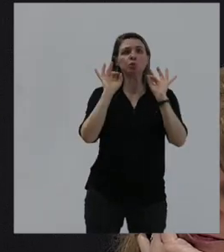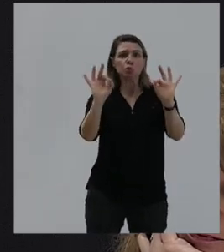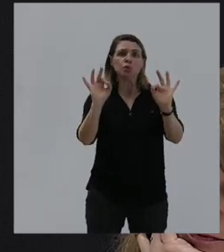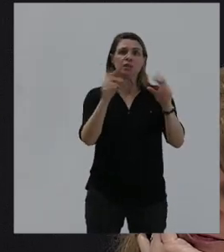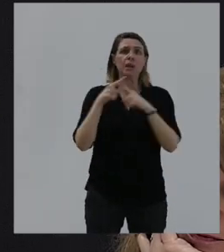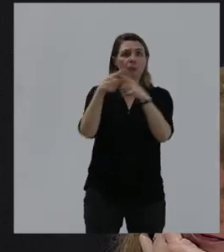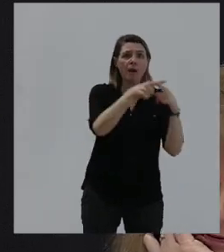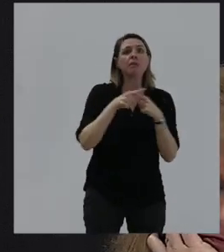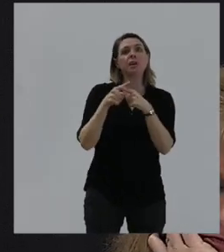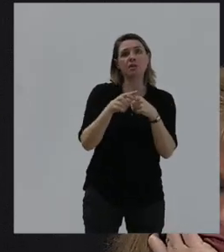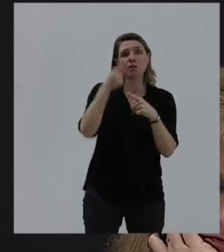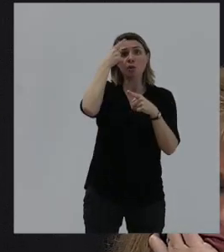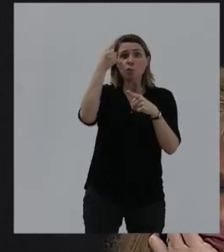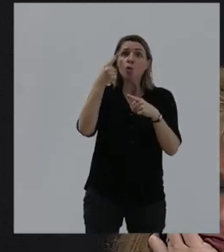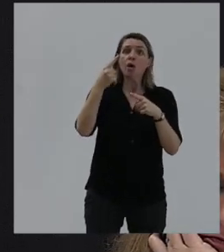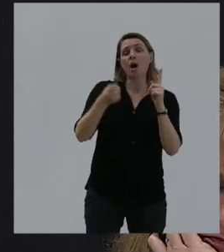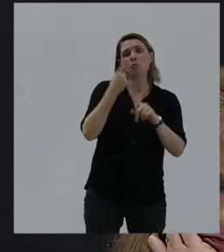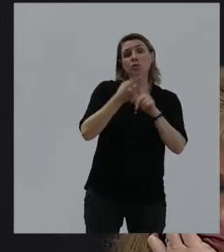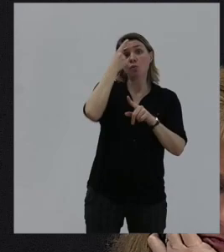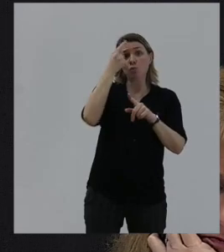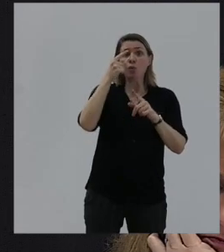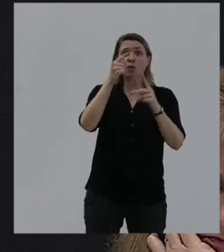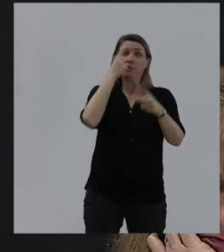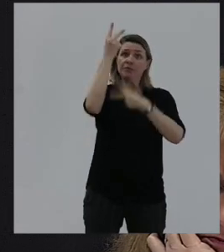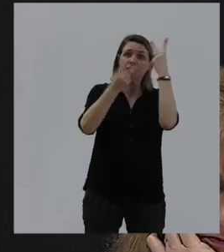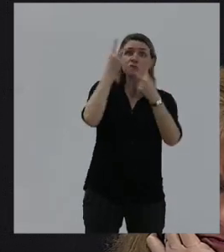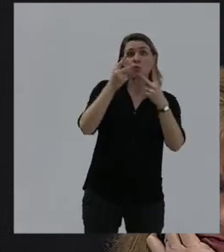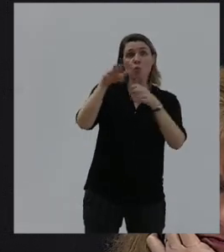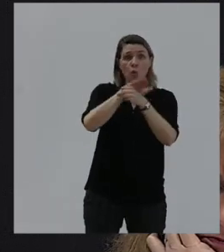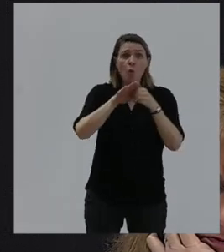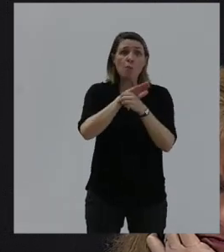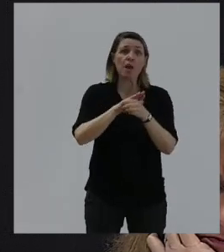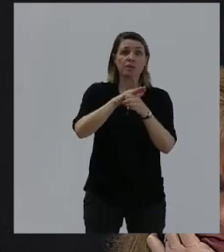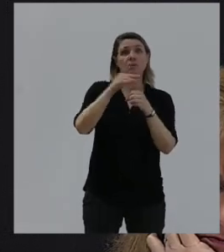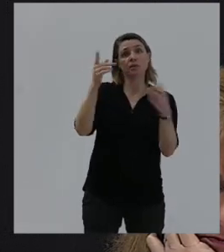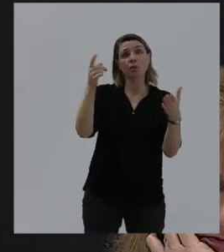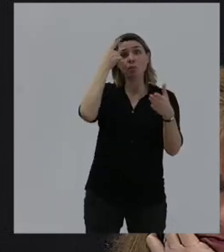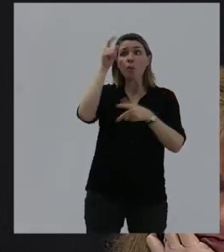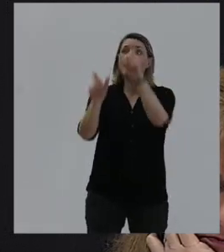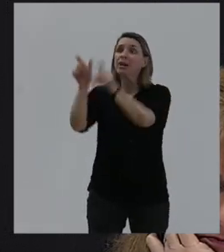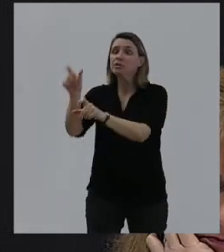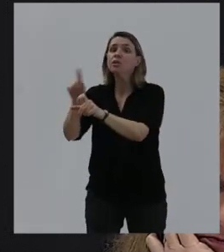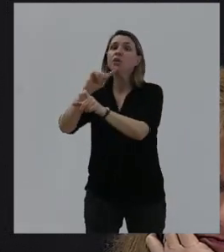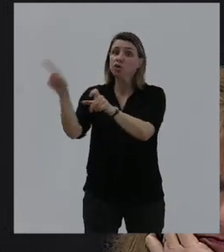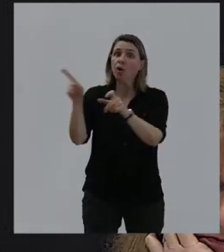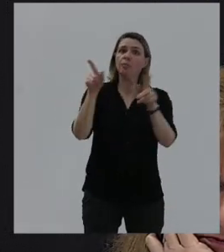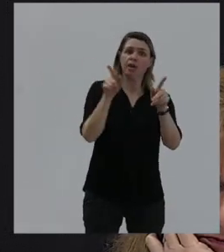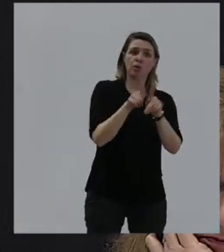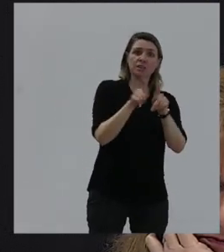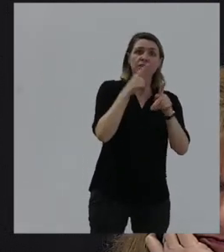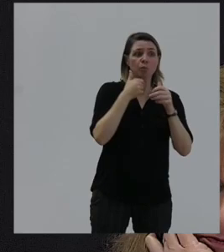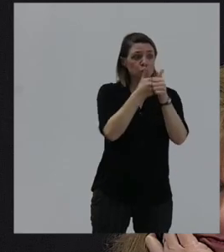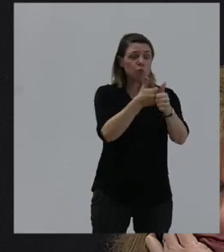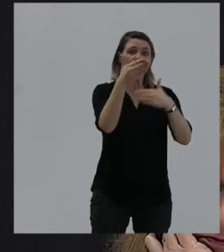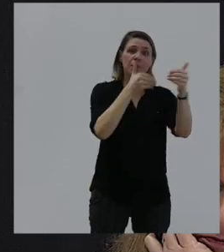est indispensable pour avoir une vision précise et complète du fonctionnement de notre université, non pas en termes de personnes, mais en termes de fonctions et de